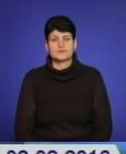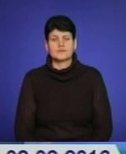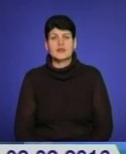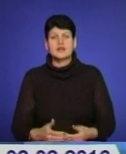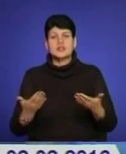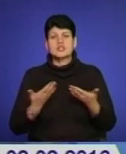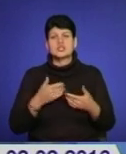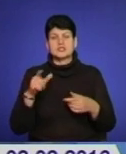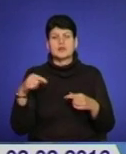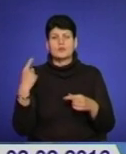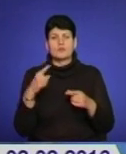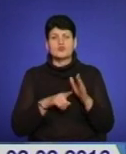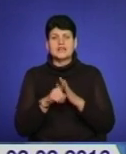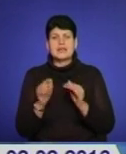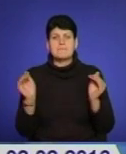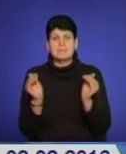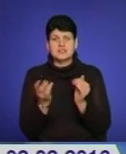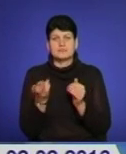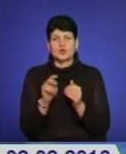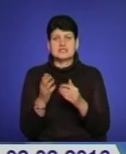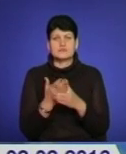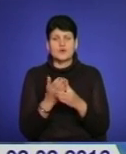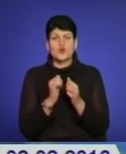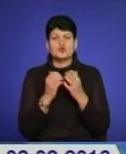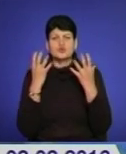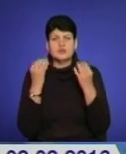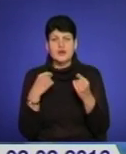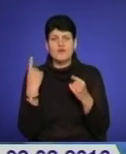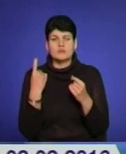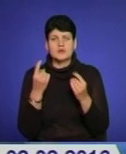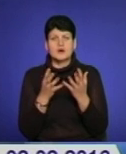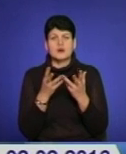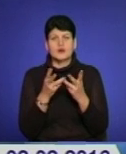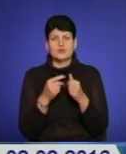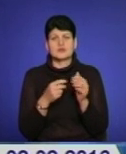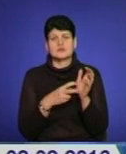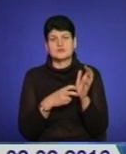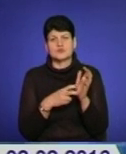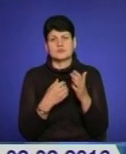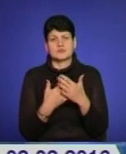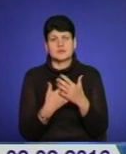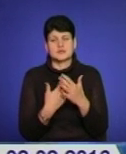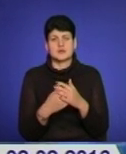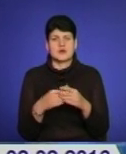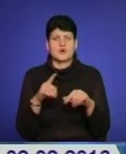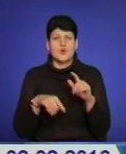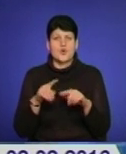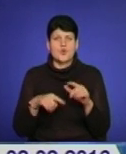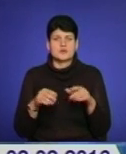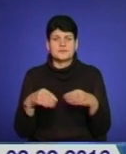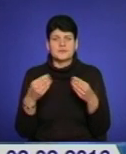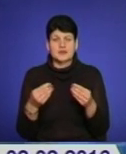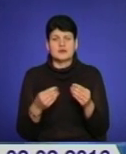Жителі області почали менше звертатися по субсидії. Щодня в області цю пільгу нараховують 700 родинам. 60% краян вже